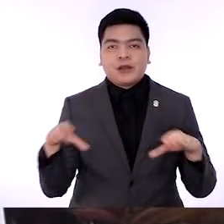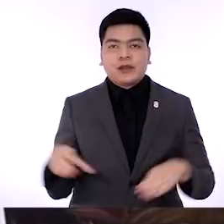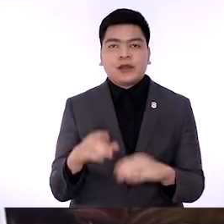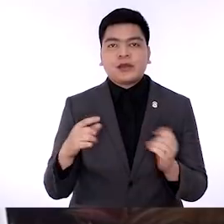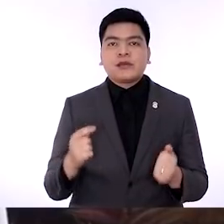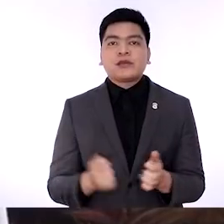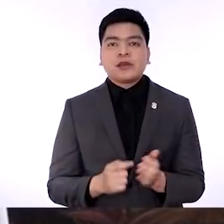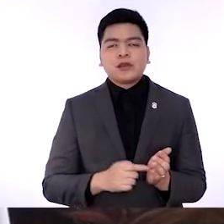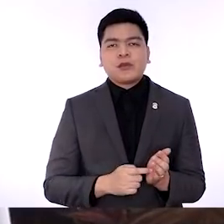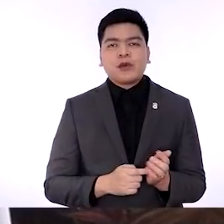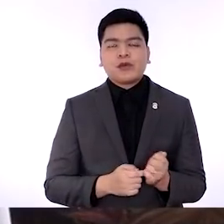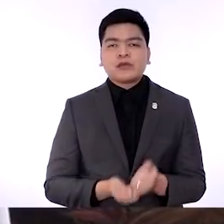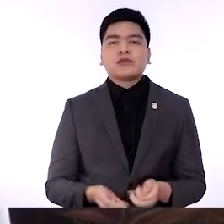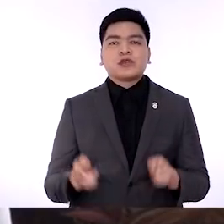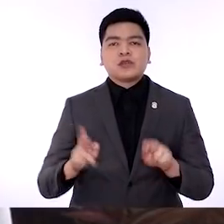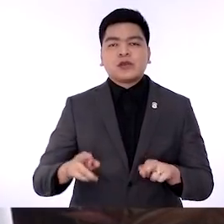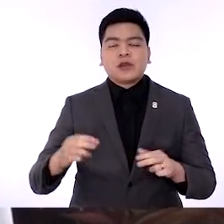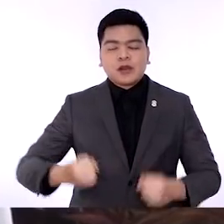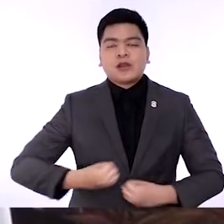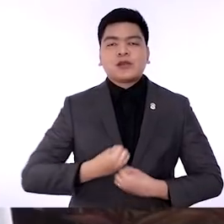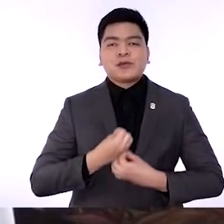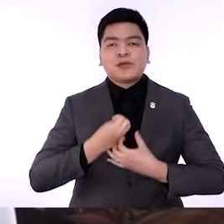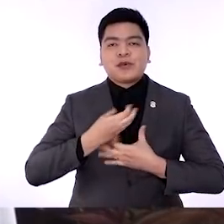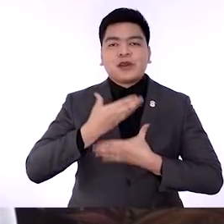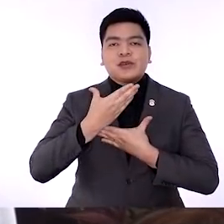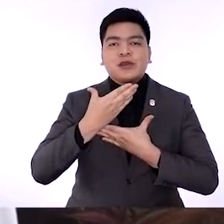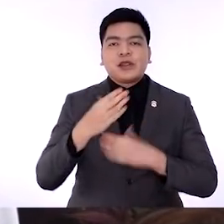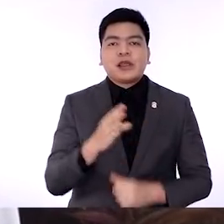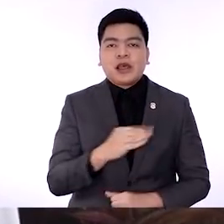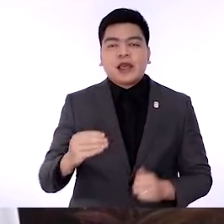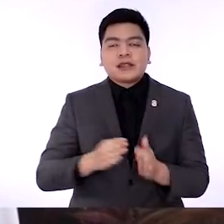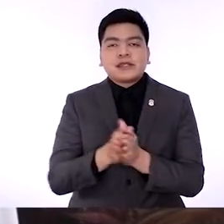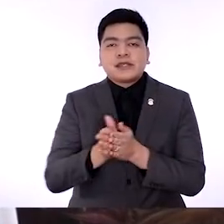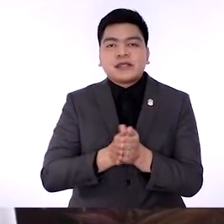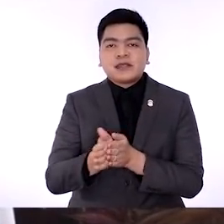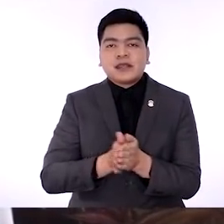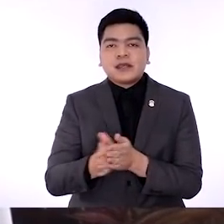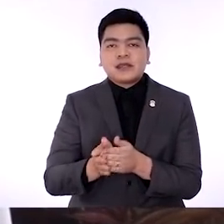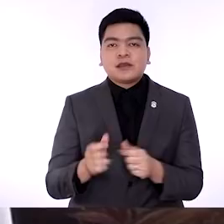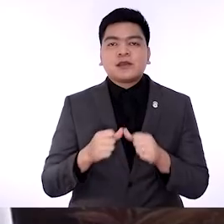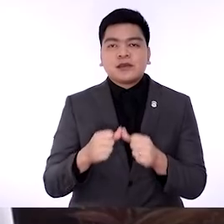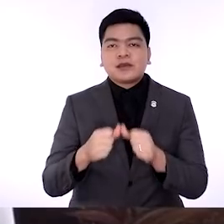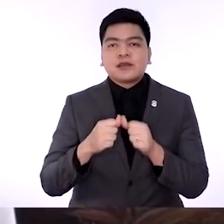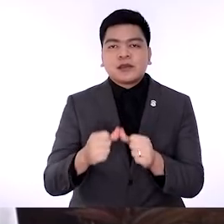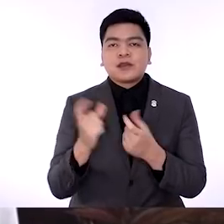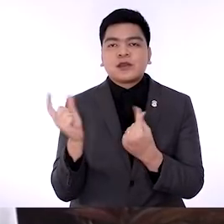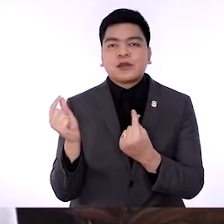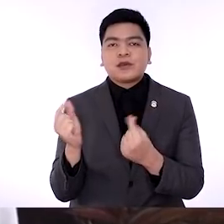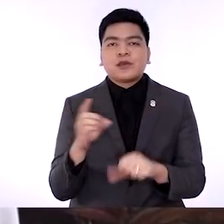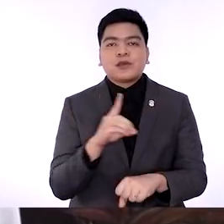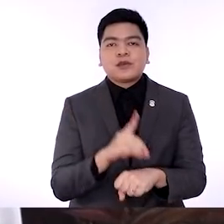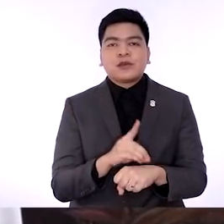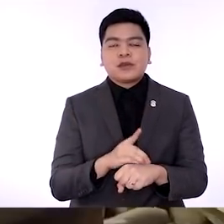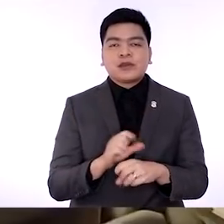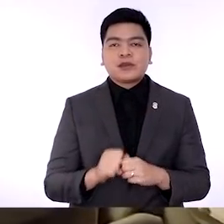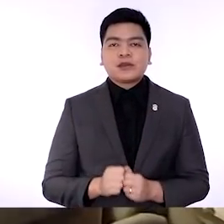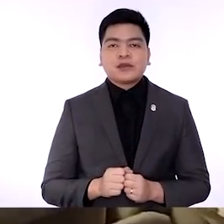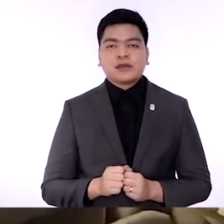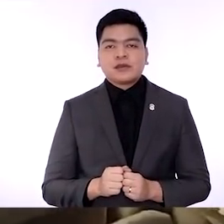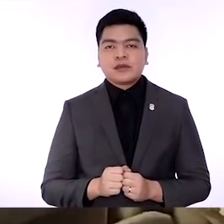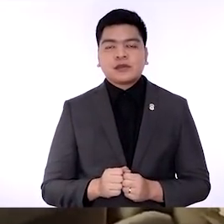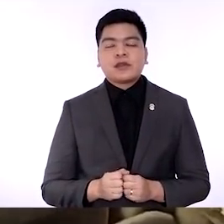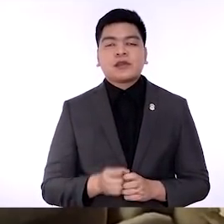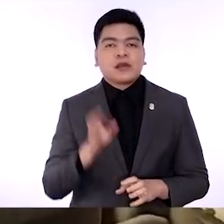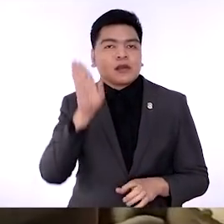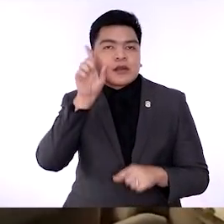ay nagbibigay sa amin ng panibagong inspirasyon at kasiglahan sa patuloy na pagtupad ng aming mga tungkulin. Ang mga